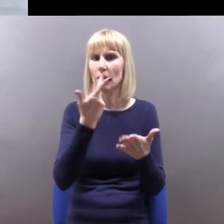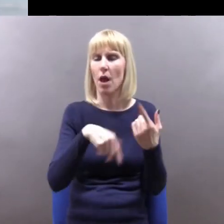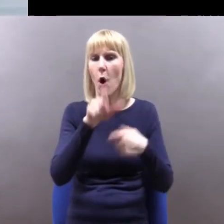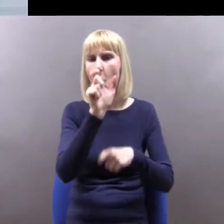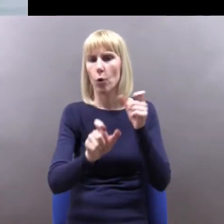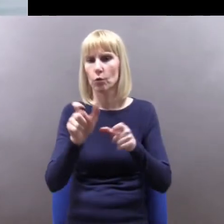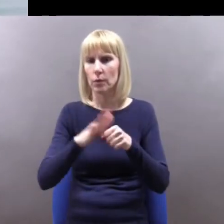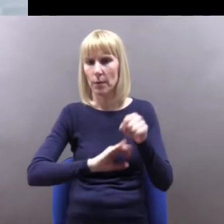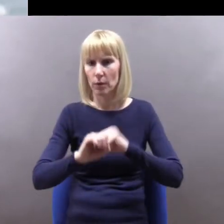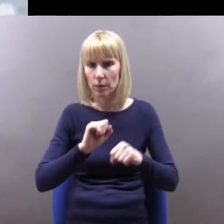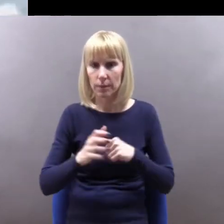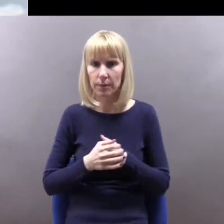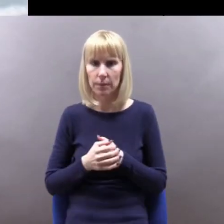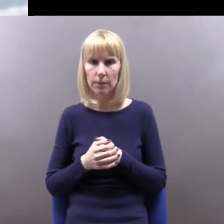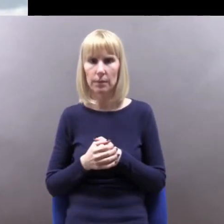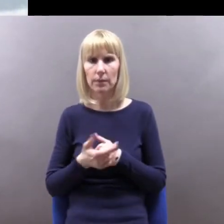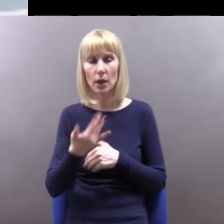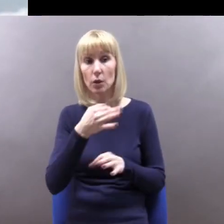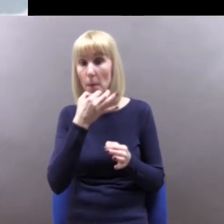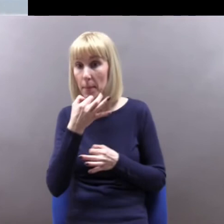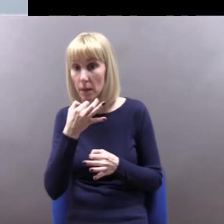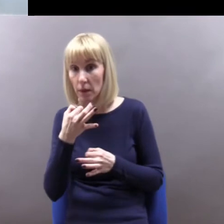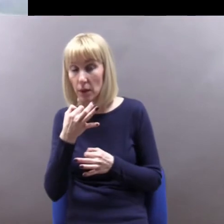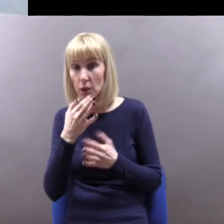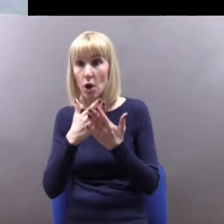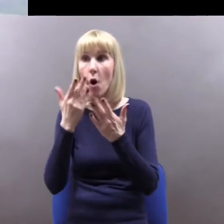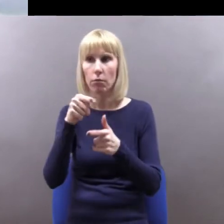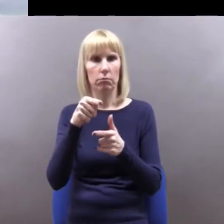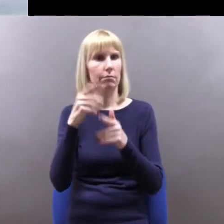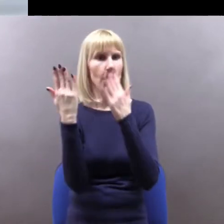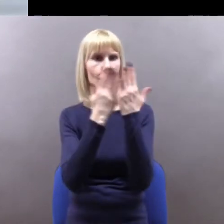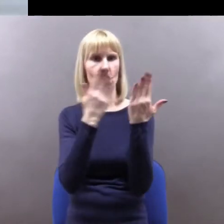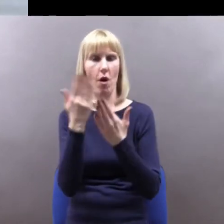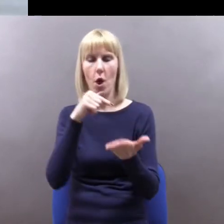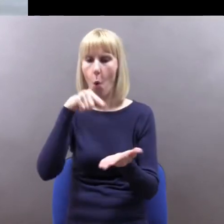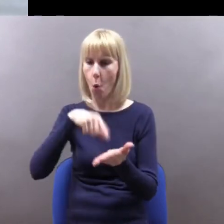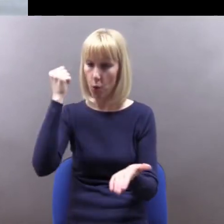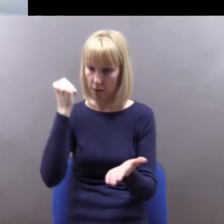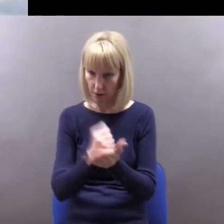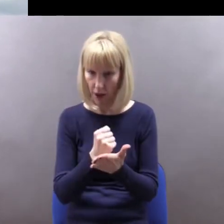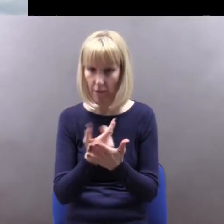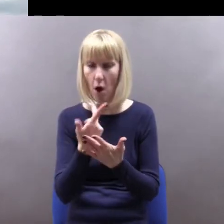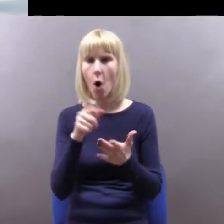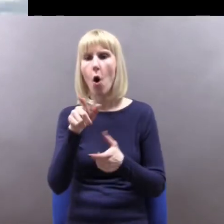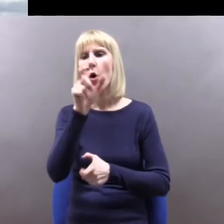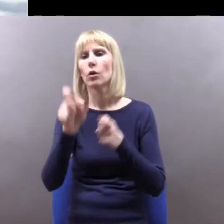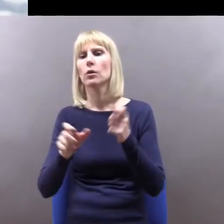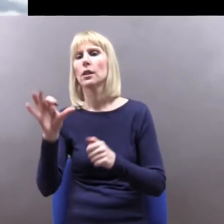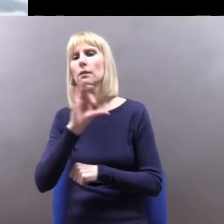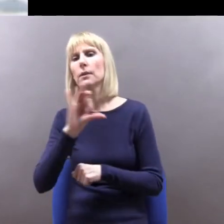teraz pytanie brzmi, czy oni już zdążyli przeczytać ustawę o osobach ze specjalnymi